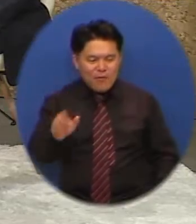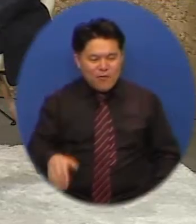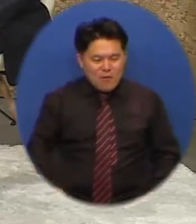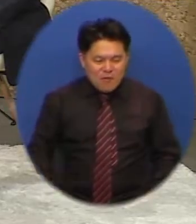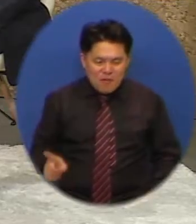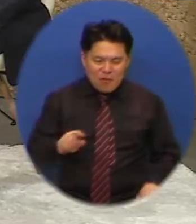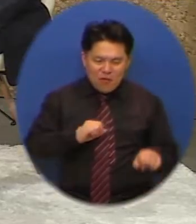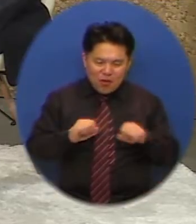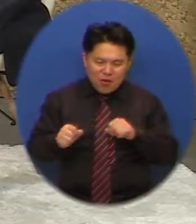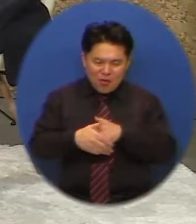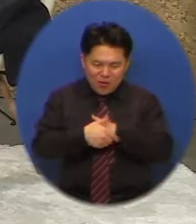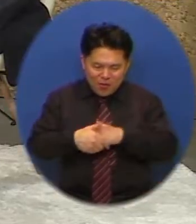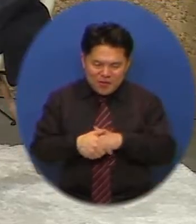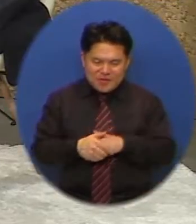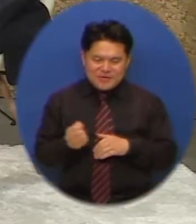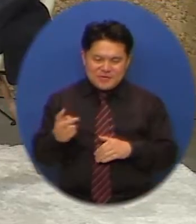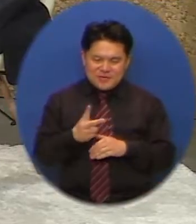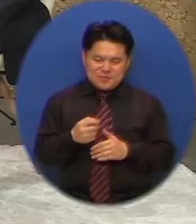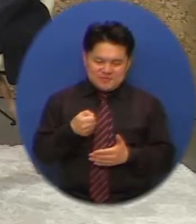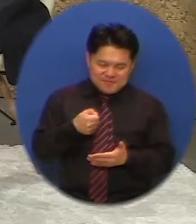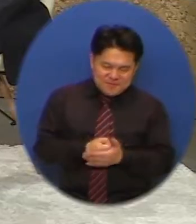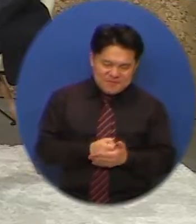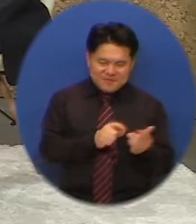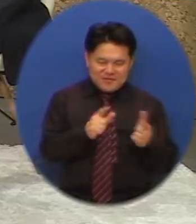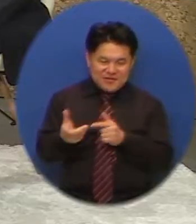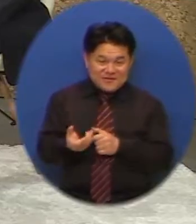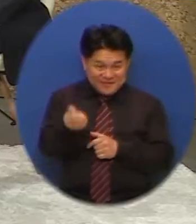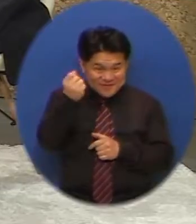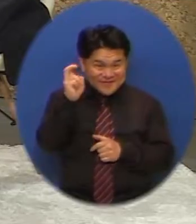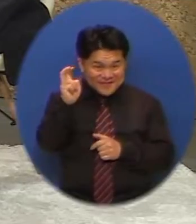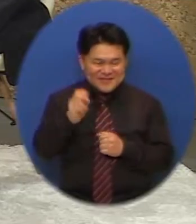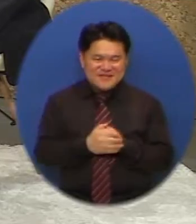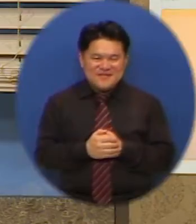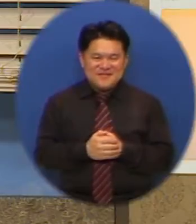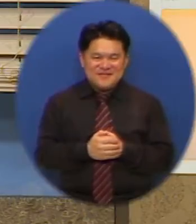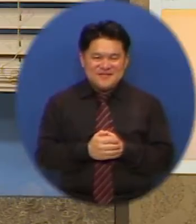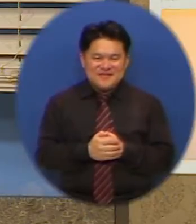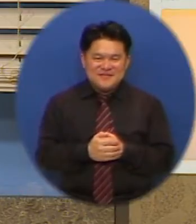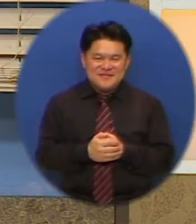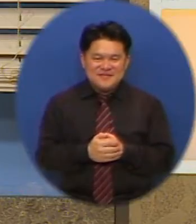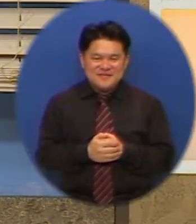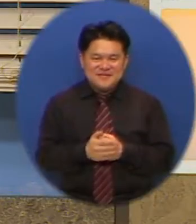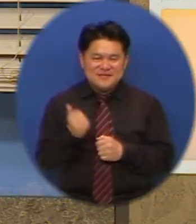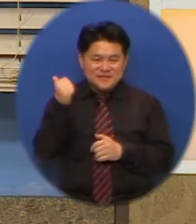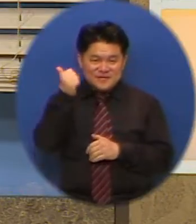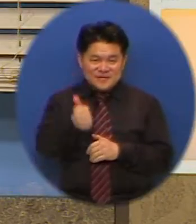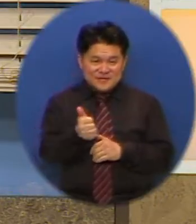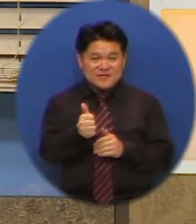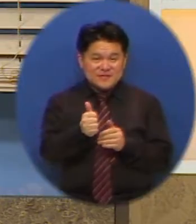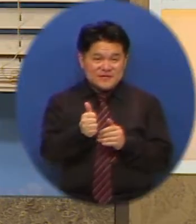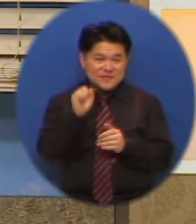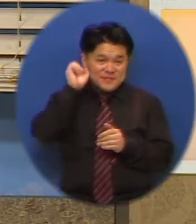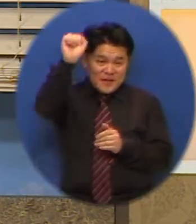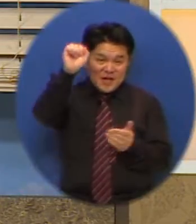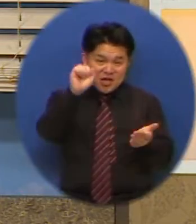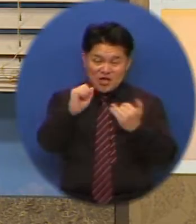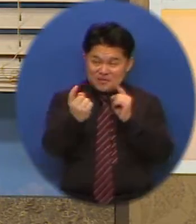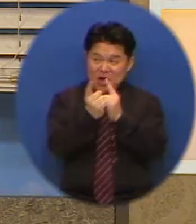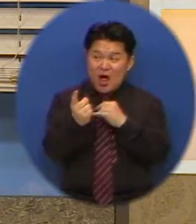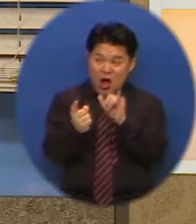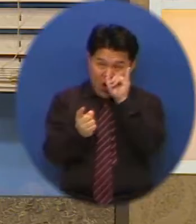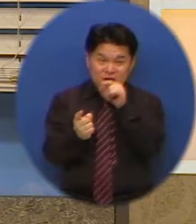일과 뭔가 그 각오가 딱 갖춰져 있으신 것 같습니다. 제가 이제 그 회장으로 출마하기 전에도 이제